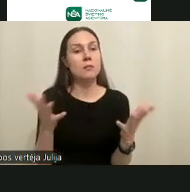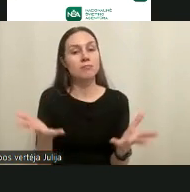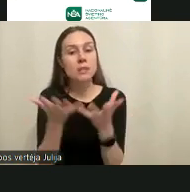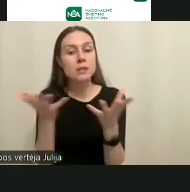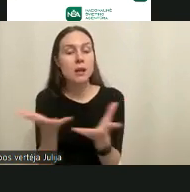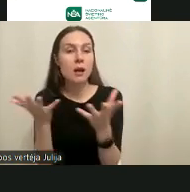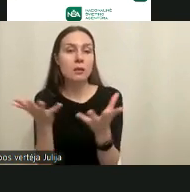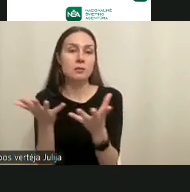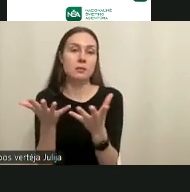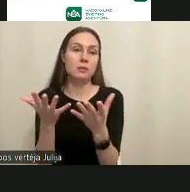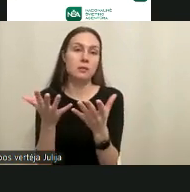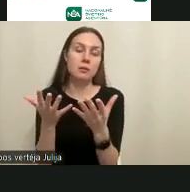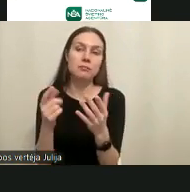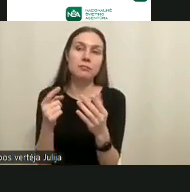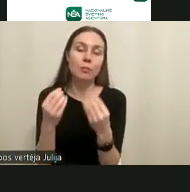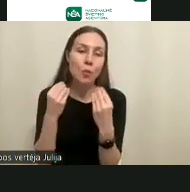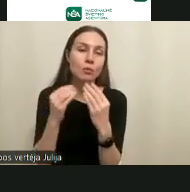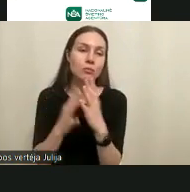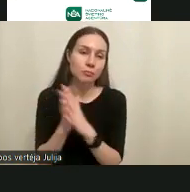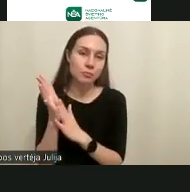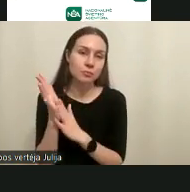ir augimą. Taigi skaitimas malonumui